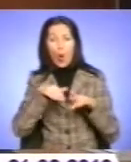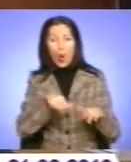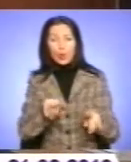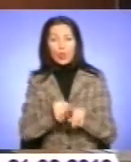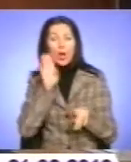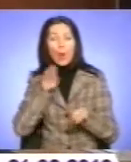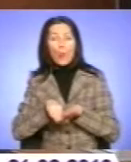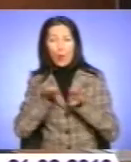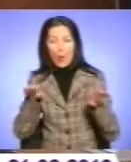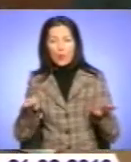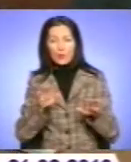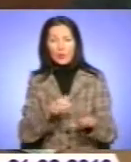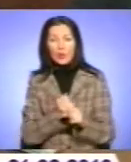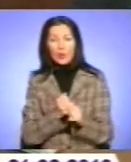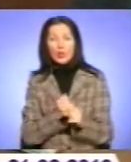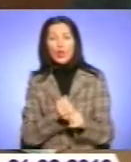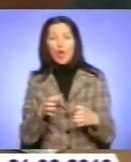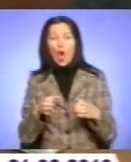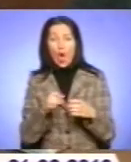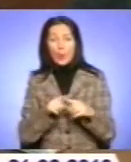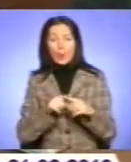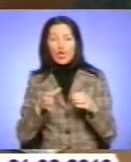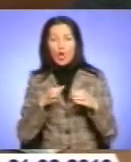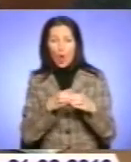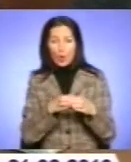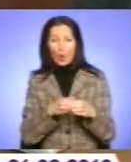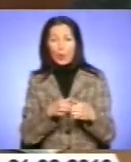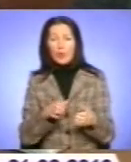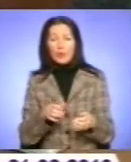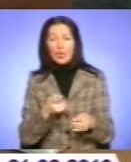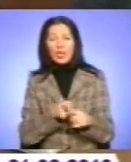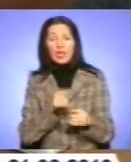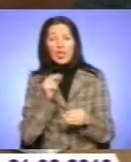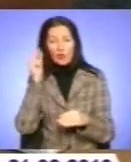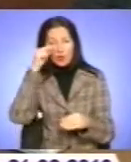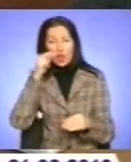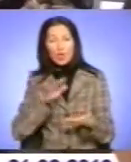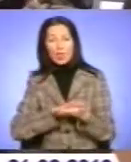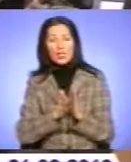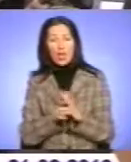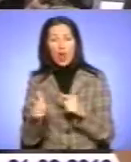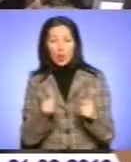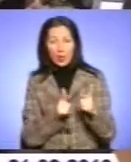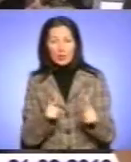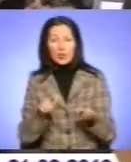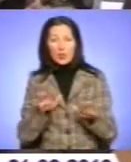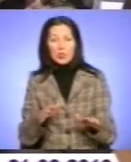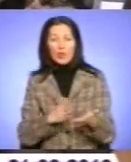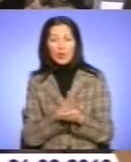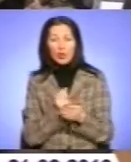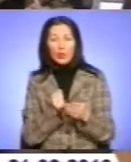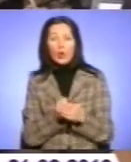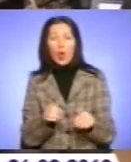групи Державної служби надзвичайних ситуацій, які вивчають стан готовності місцевих служб до можливих повеней та